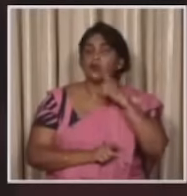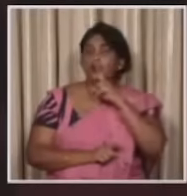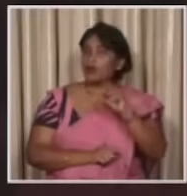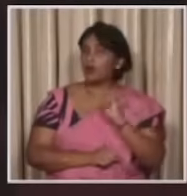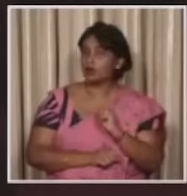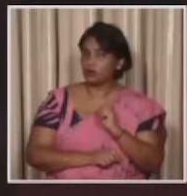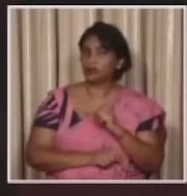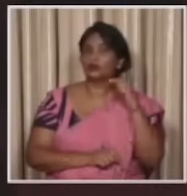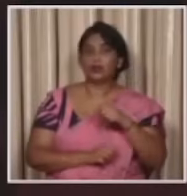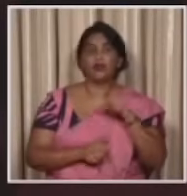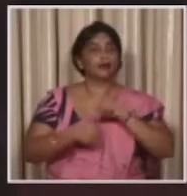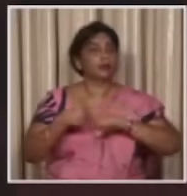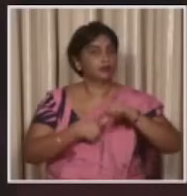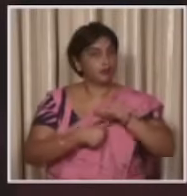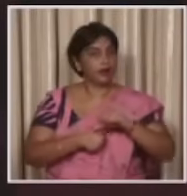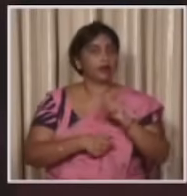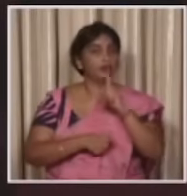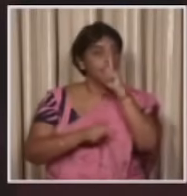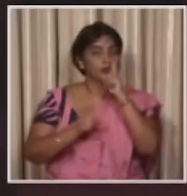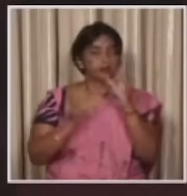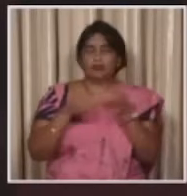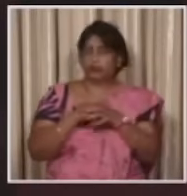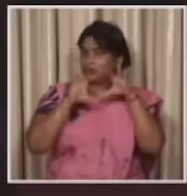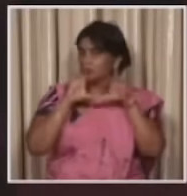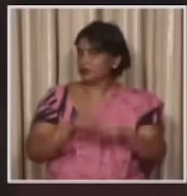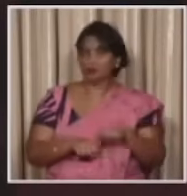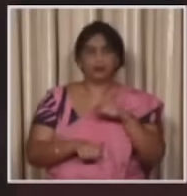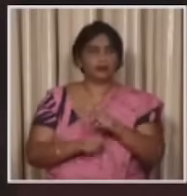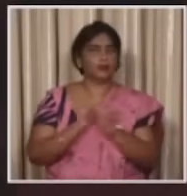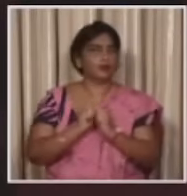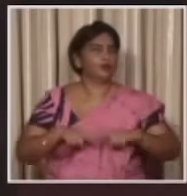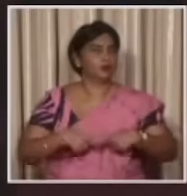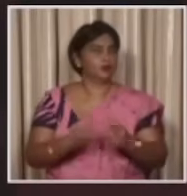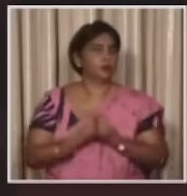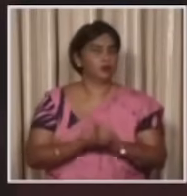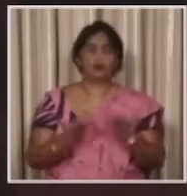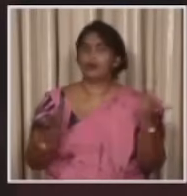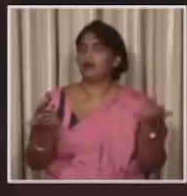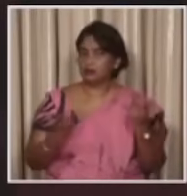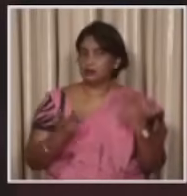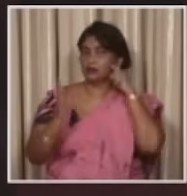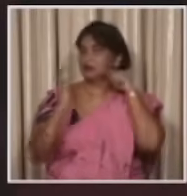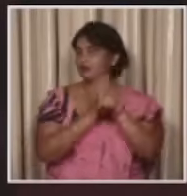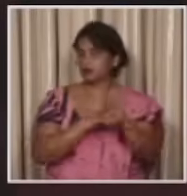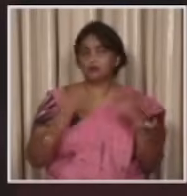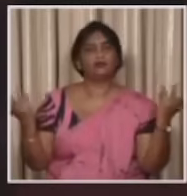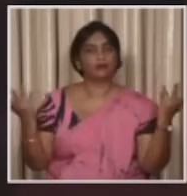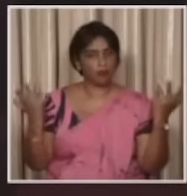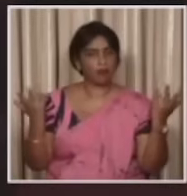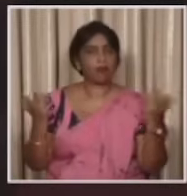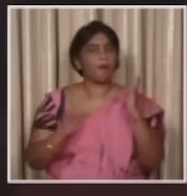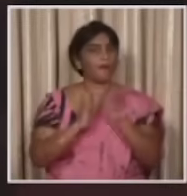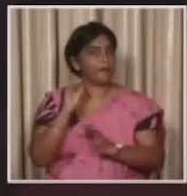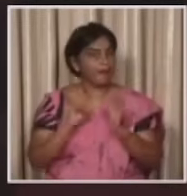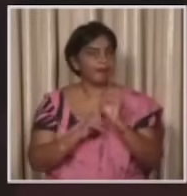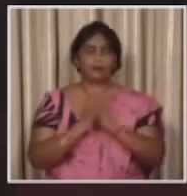කියන්නේ? මේ ආයතනය එක ඒකාධිකාරයක් හැටියට තියෙනකොට මේකේ කාර්යක්ෂමතාවයක් නැහැ. විනිවිදභාවයක් නැහැ.